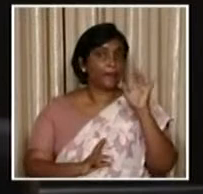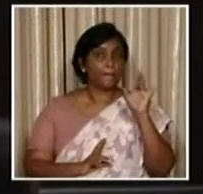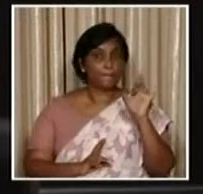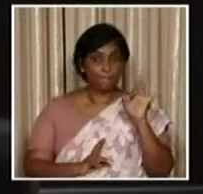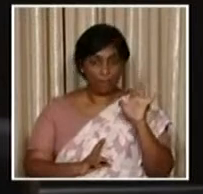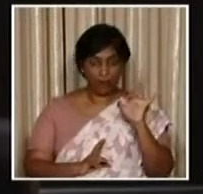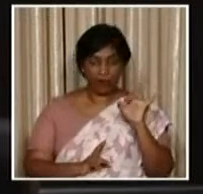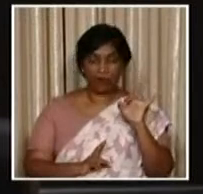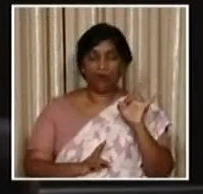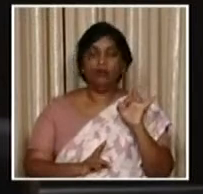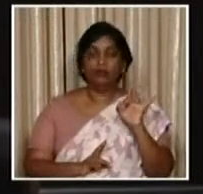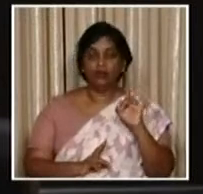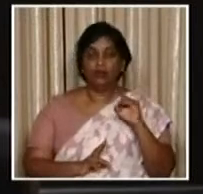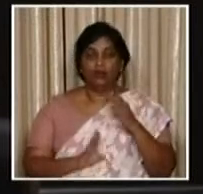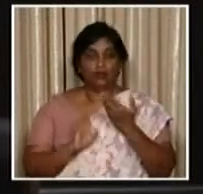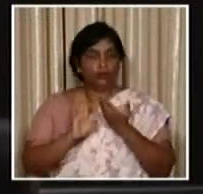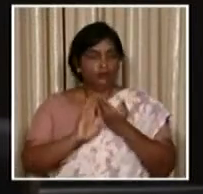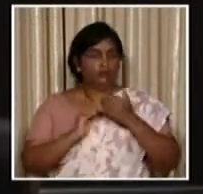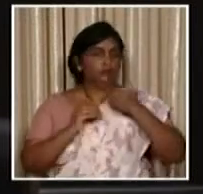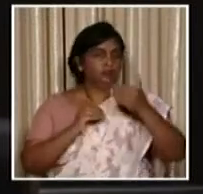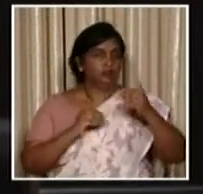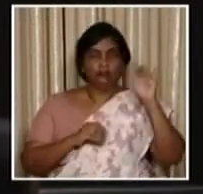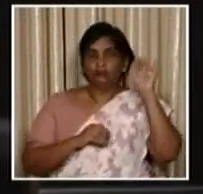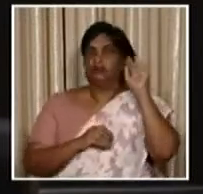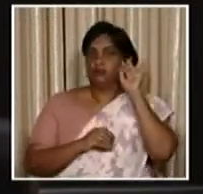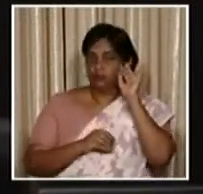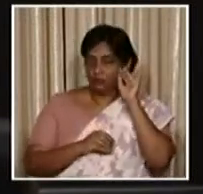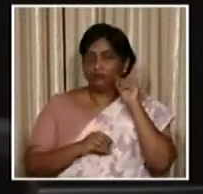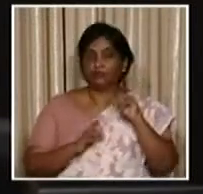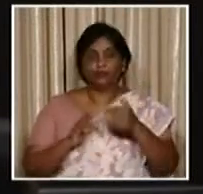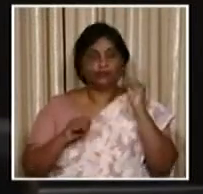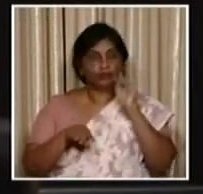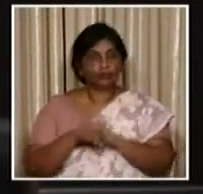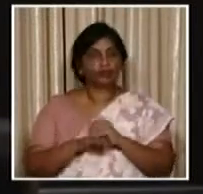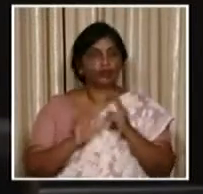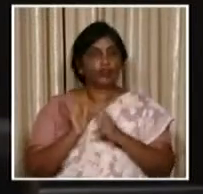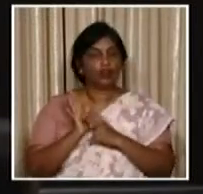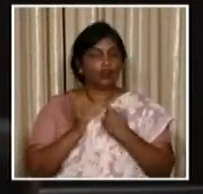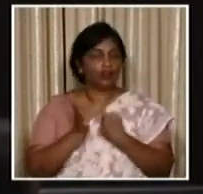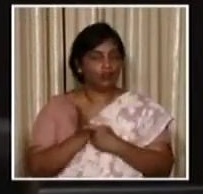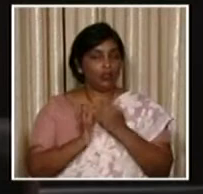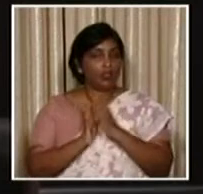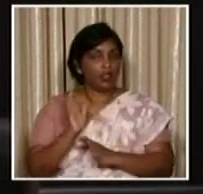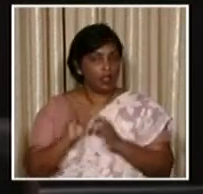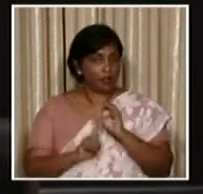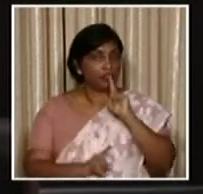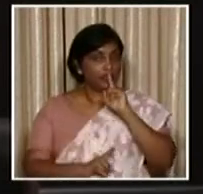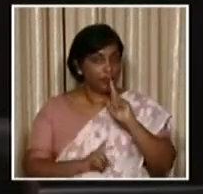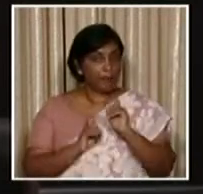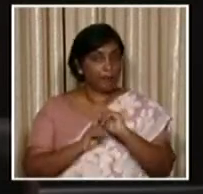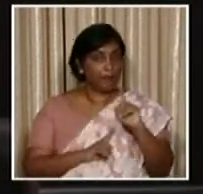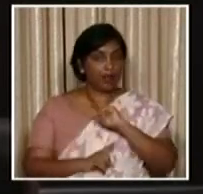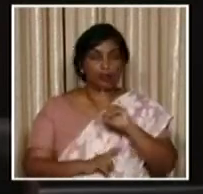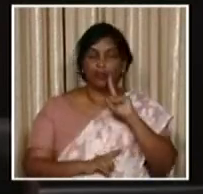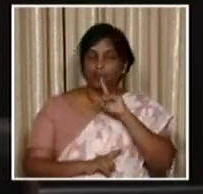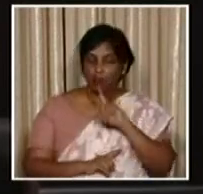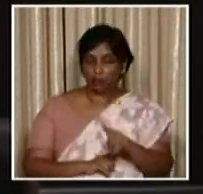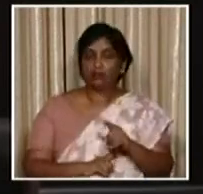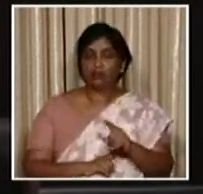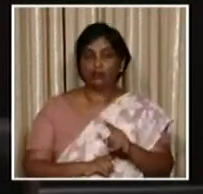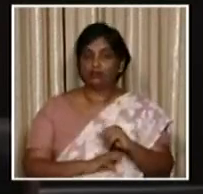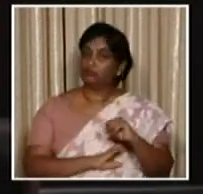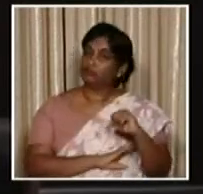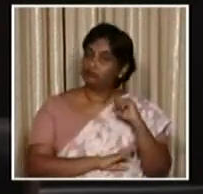2015 වෙද්දී මේක පහුකාලීනව දැනගත්තා දැනගෙන විජේදාස රාජපක්ෂ වැතුමා කිව්වා පාර්ලිමේන්තුවේ එතුමා